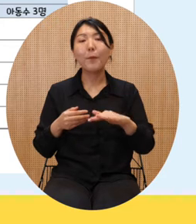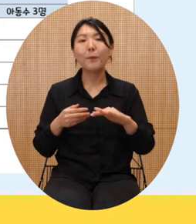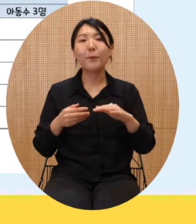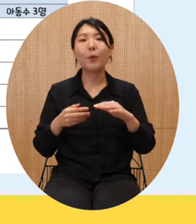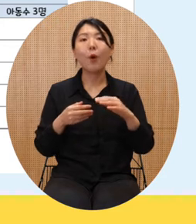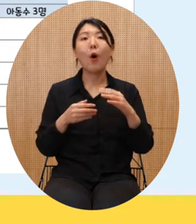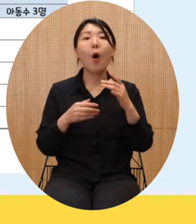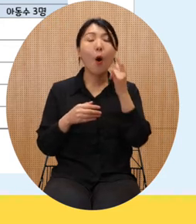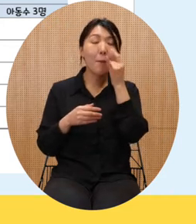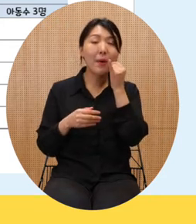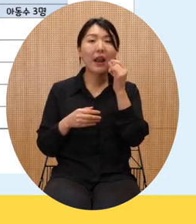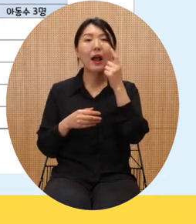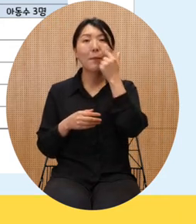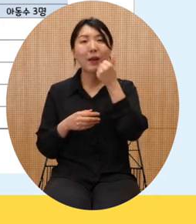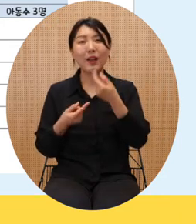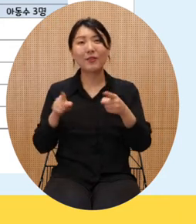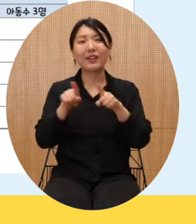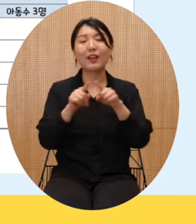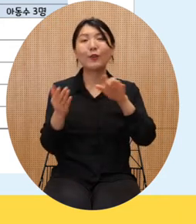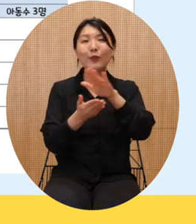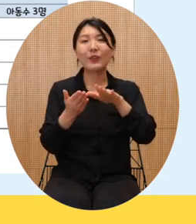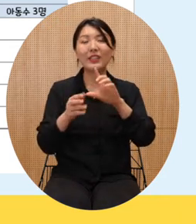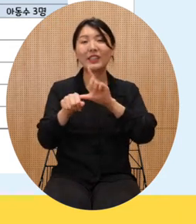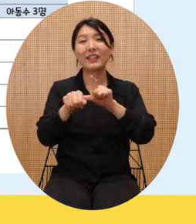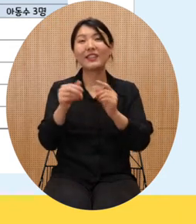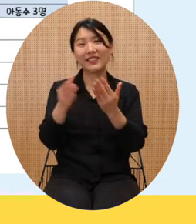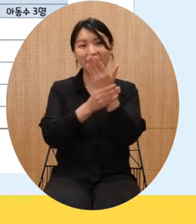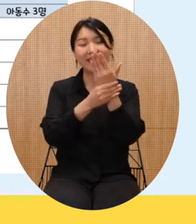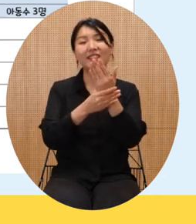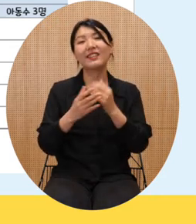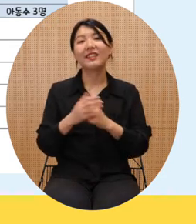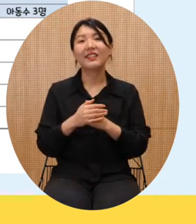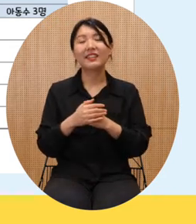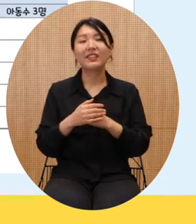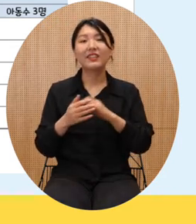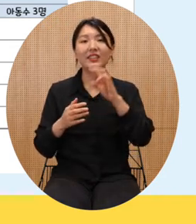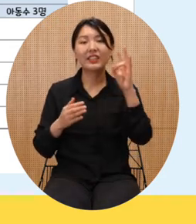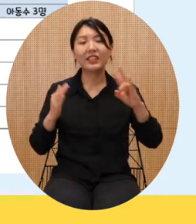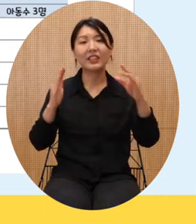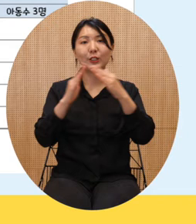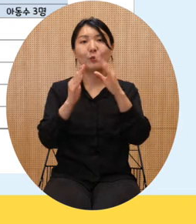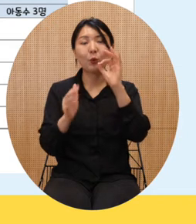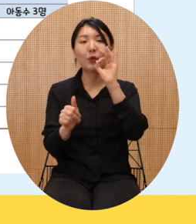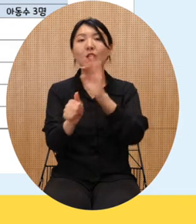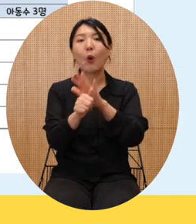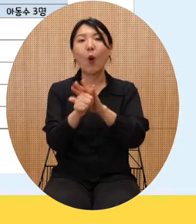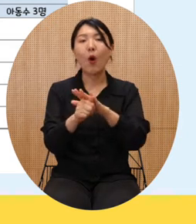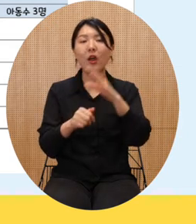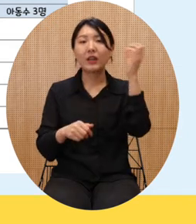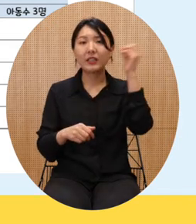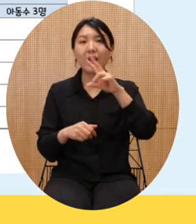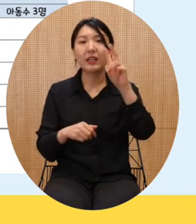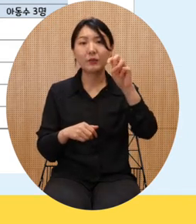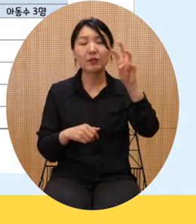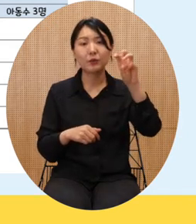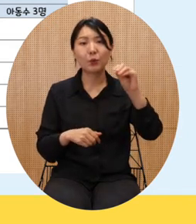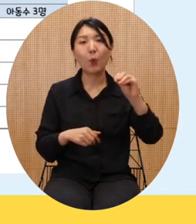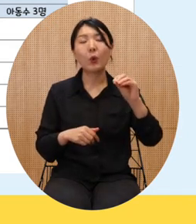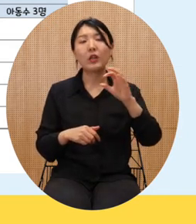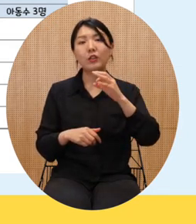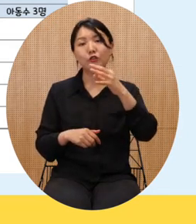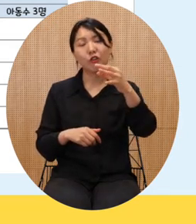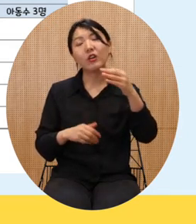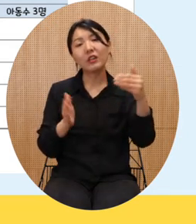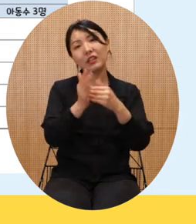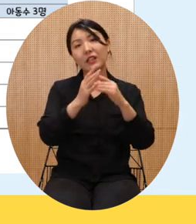그 아이들은 엄마랑 혹은 아빠랑 있을 수 있는 시간을 벌게 되는 거죠. 그래서 이 시흥형 주거비는 아까 그